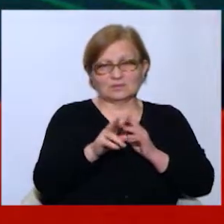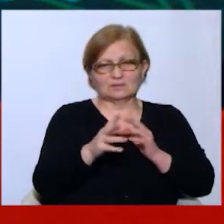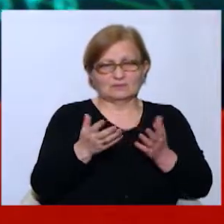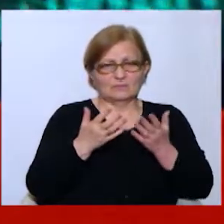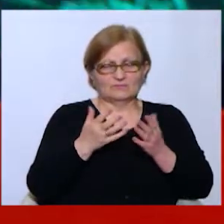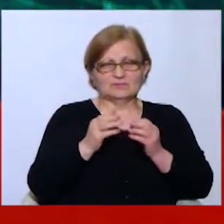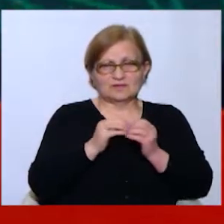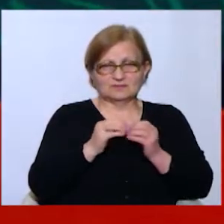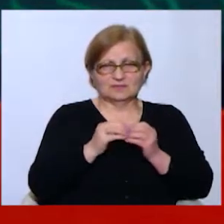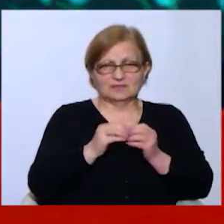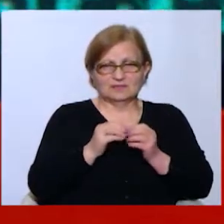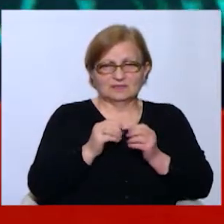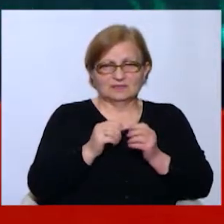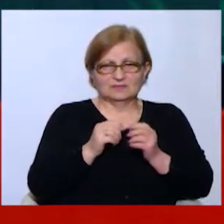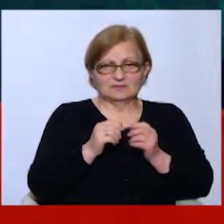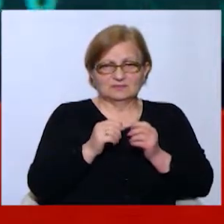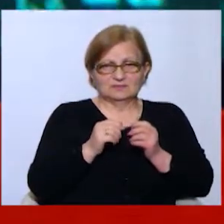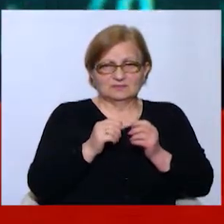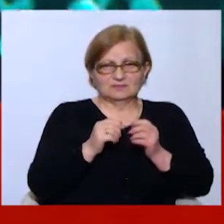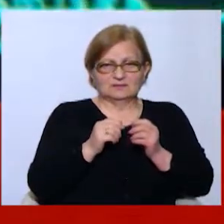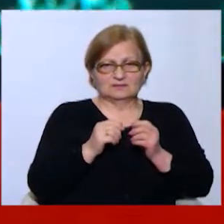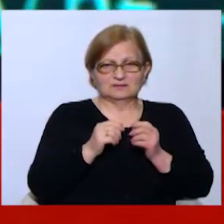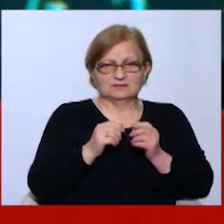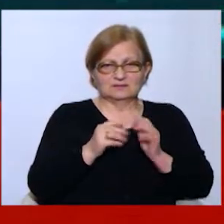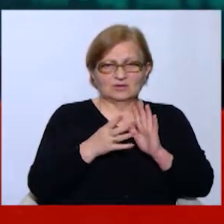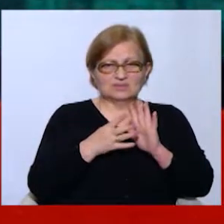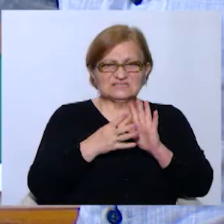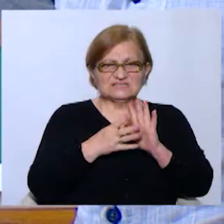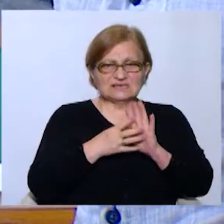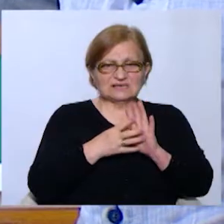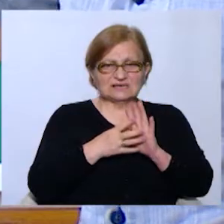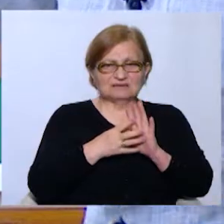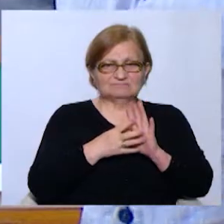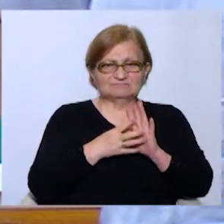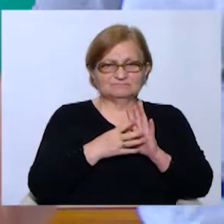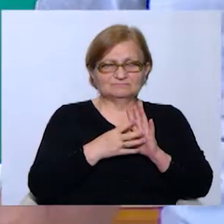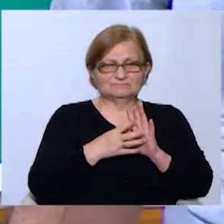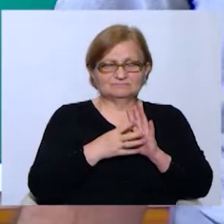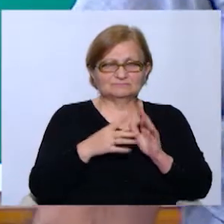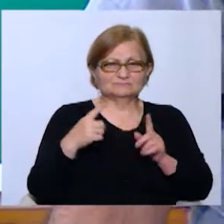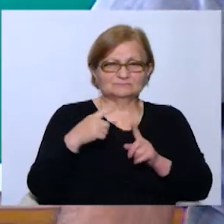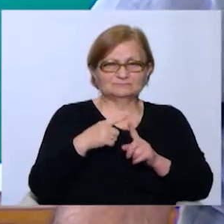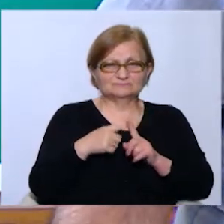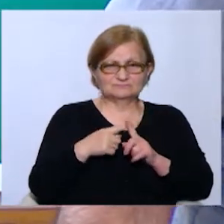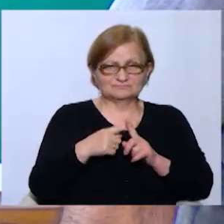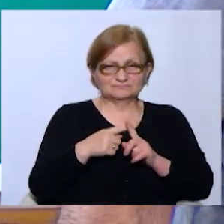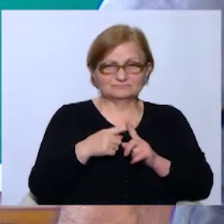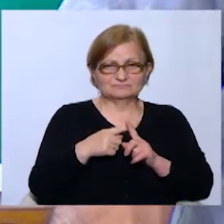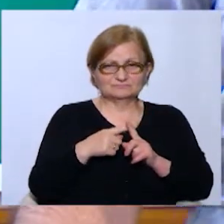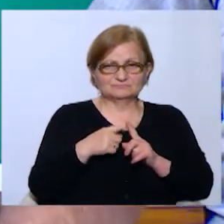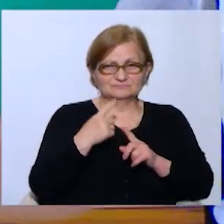შემდეგ გავაგრძელოთ. შემდეგი მე მგონი 9-იანი იყო. 9 ვისთან